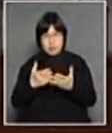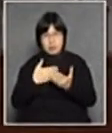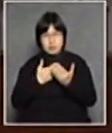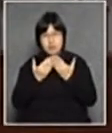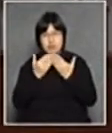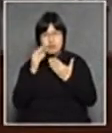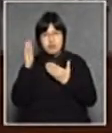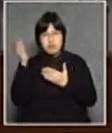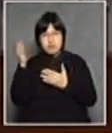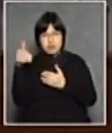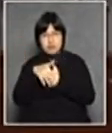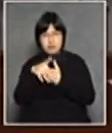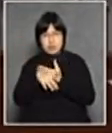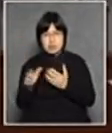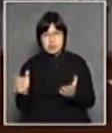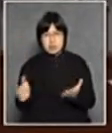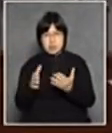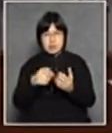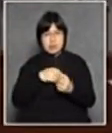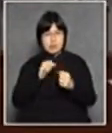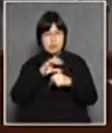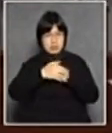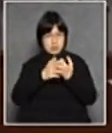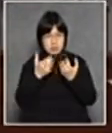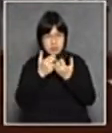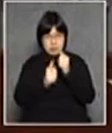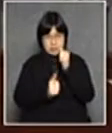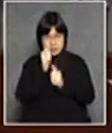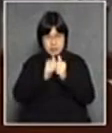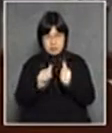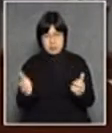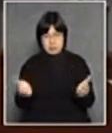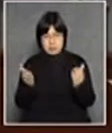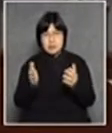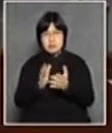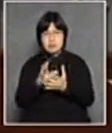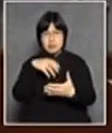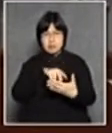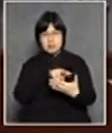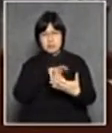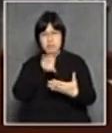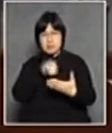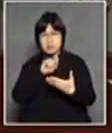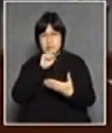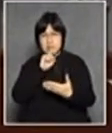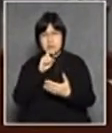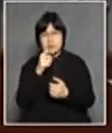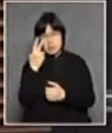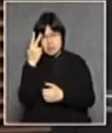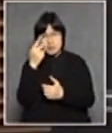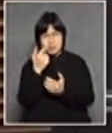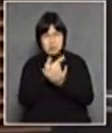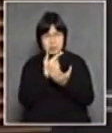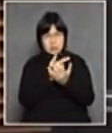全力支援這個主辦國際數學大賽。它的內容裡面，其實我歸納了主要都是兩個大的範